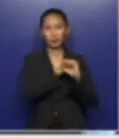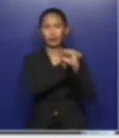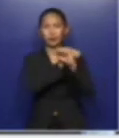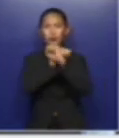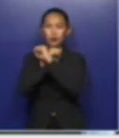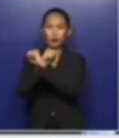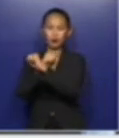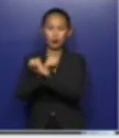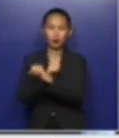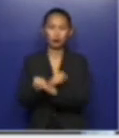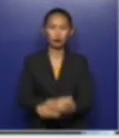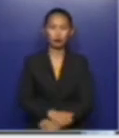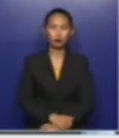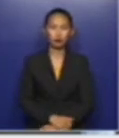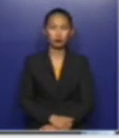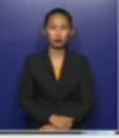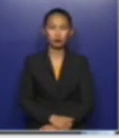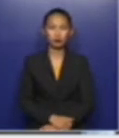รักษาโรคโควิดเนี่ย